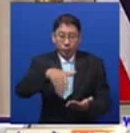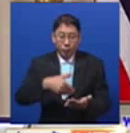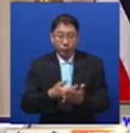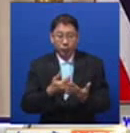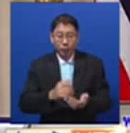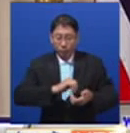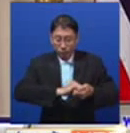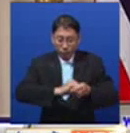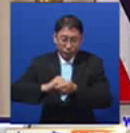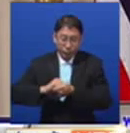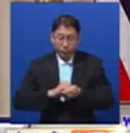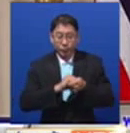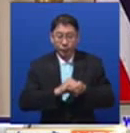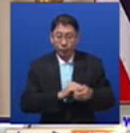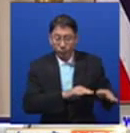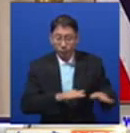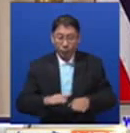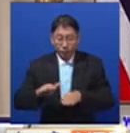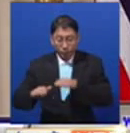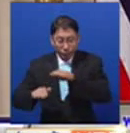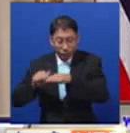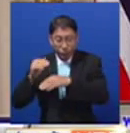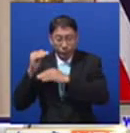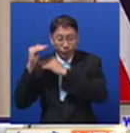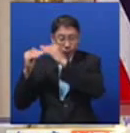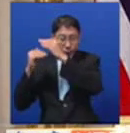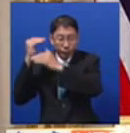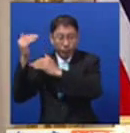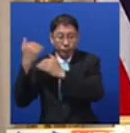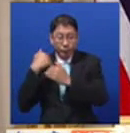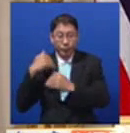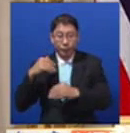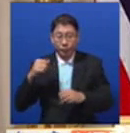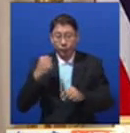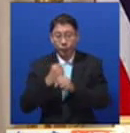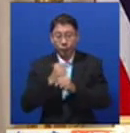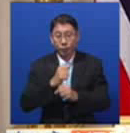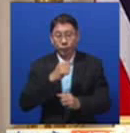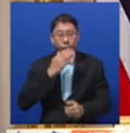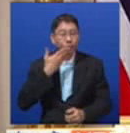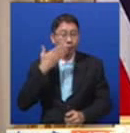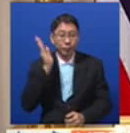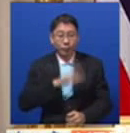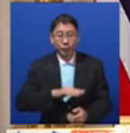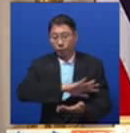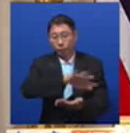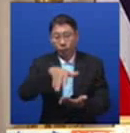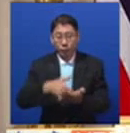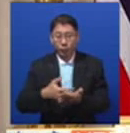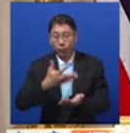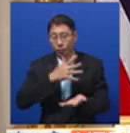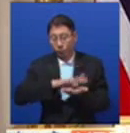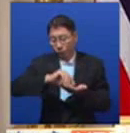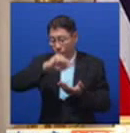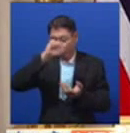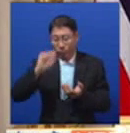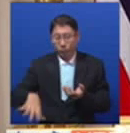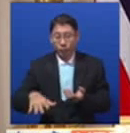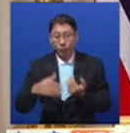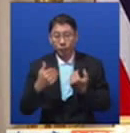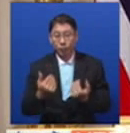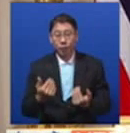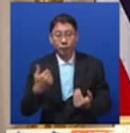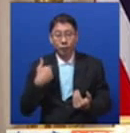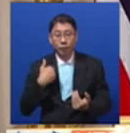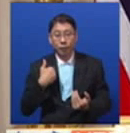ได้จับมือกันพร้อมก้าวเดินไปข้างหน้าขจัดความเลวร้ายภัยอันตรายทั้งหลายทั้งปวงที่เรากำลังเผชิญอยู่ร่ว